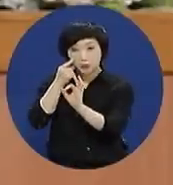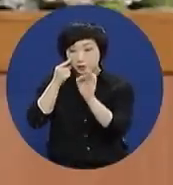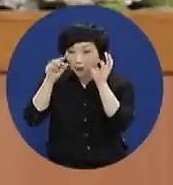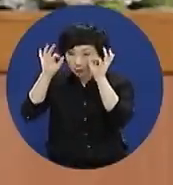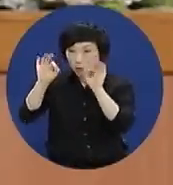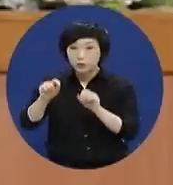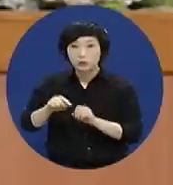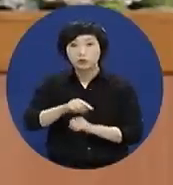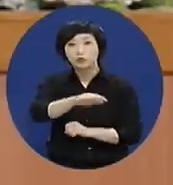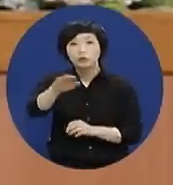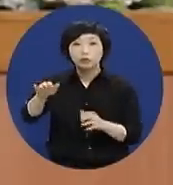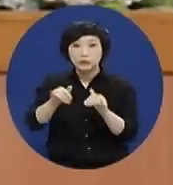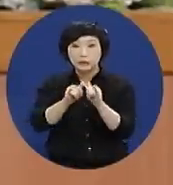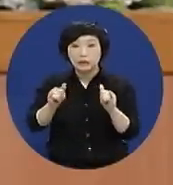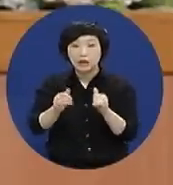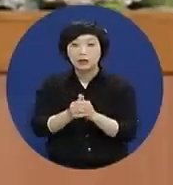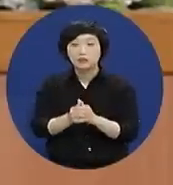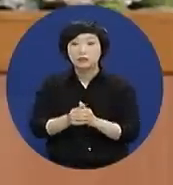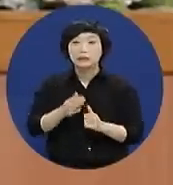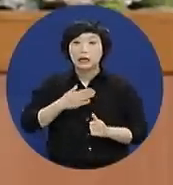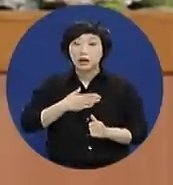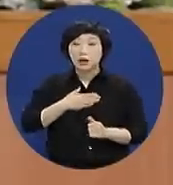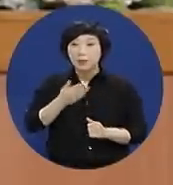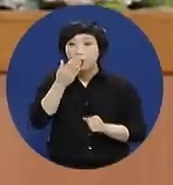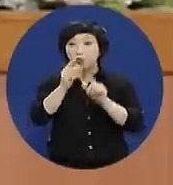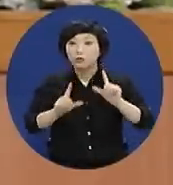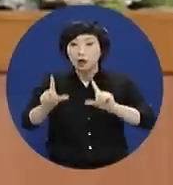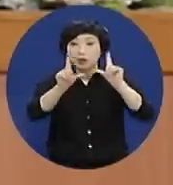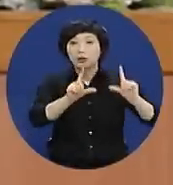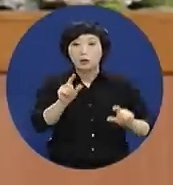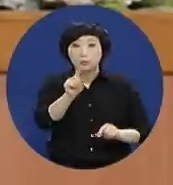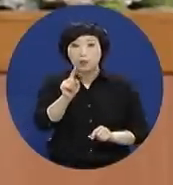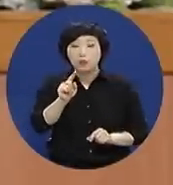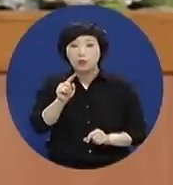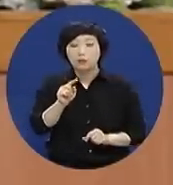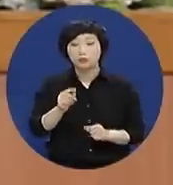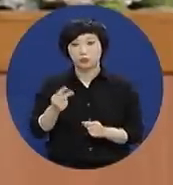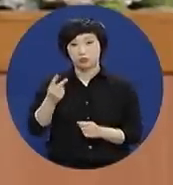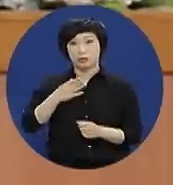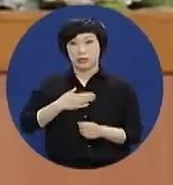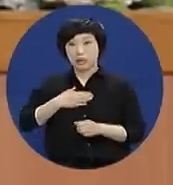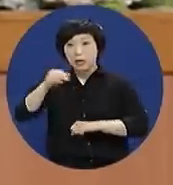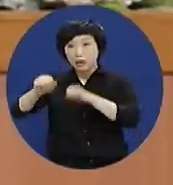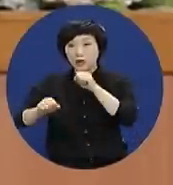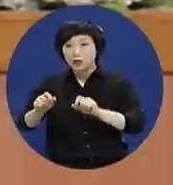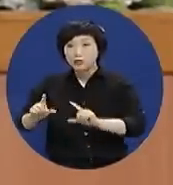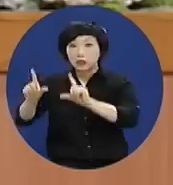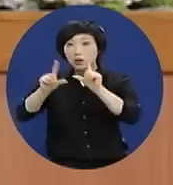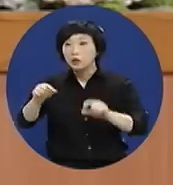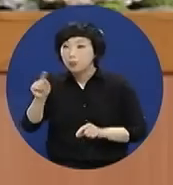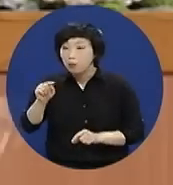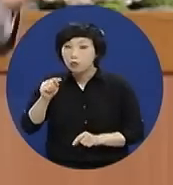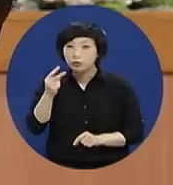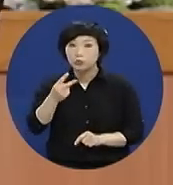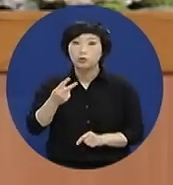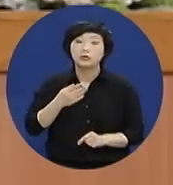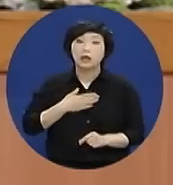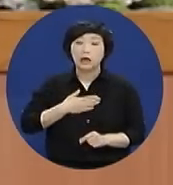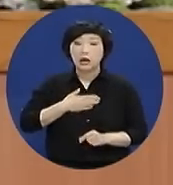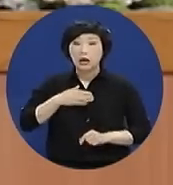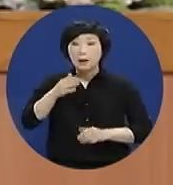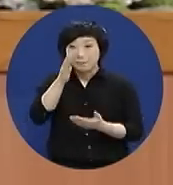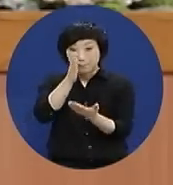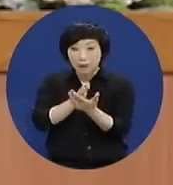食べれば生きるのか何を行えば生きるのか何をしてはならない